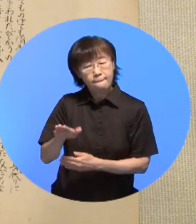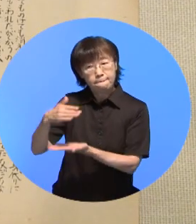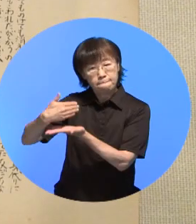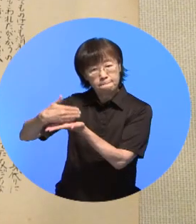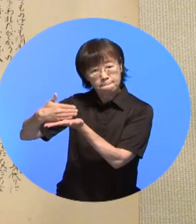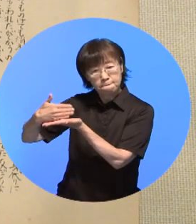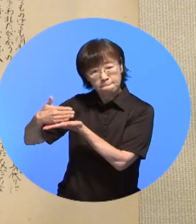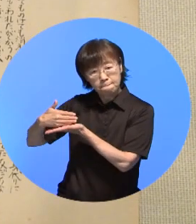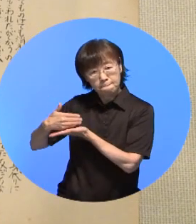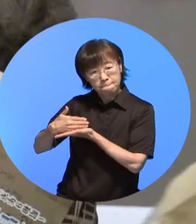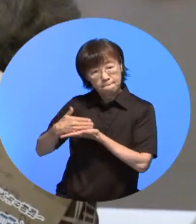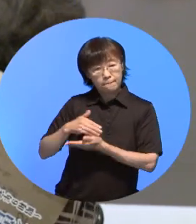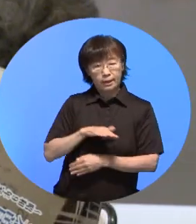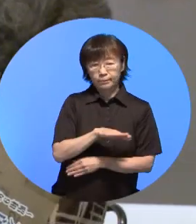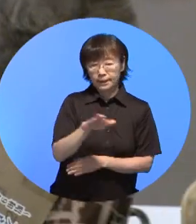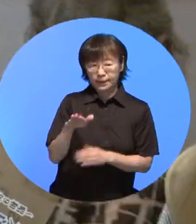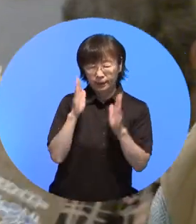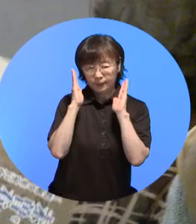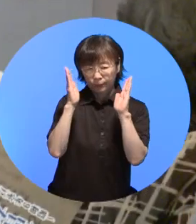紹介